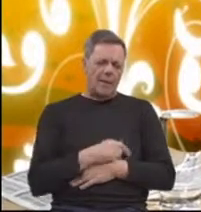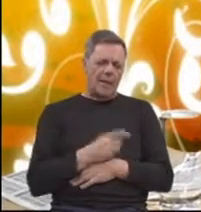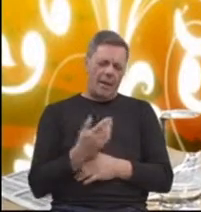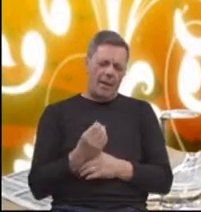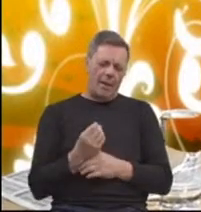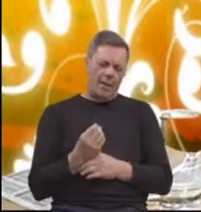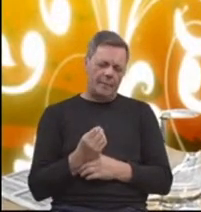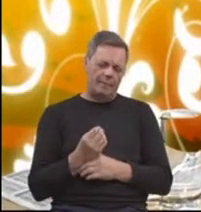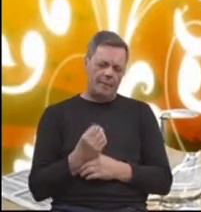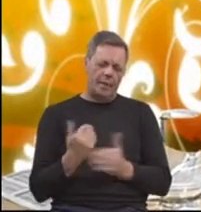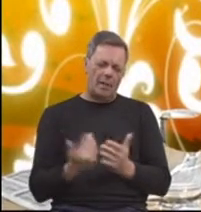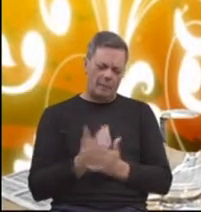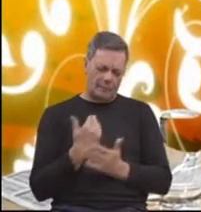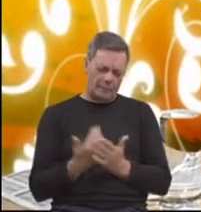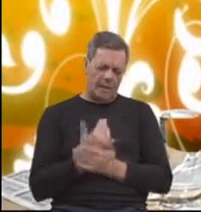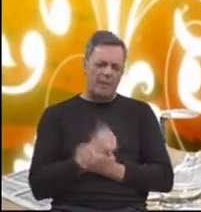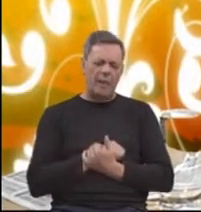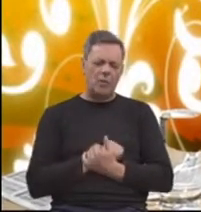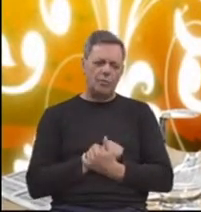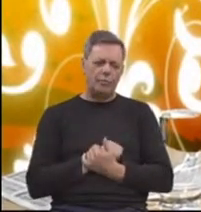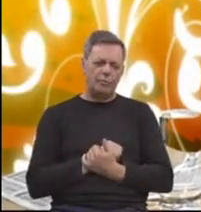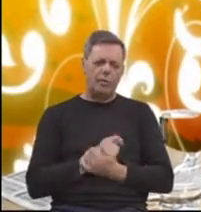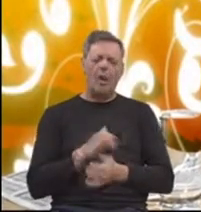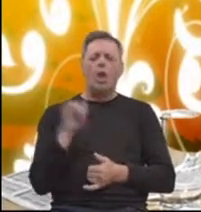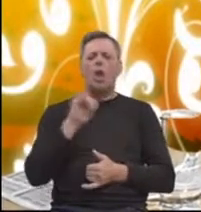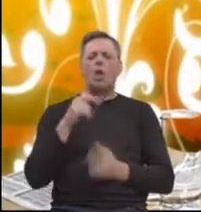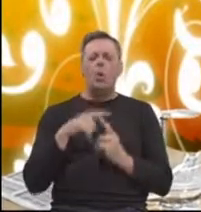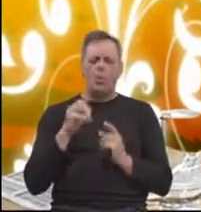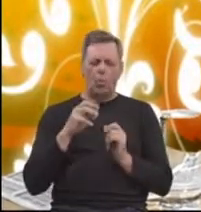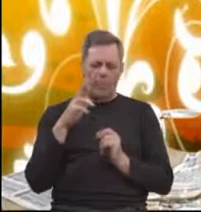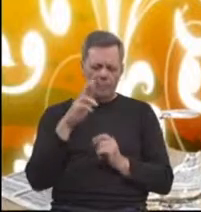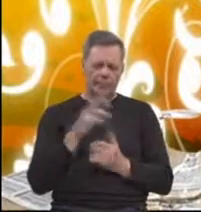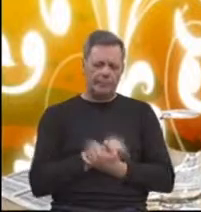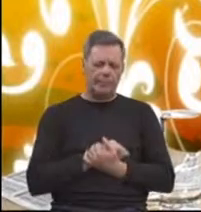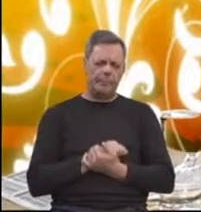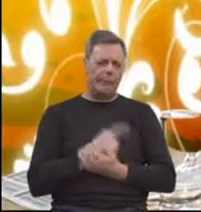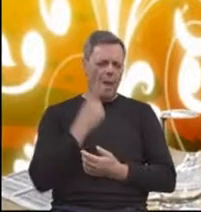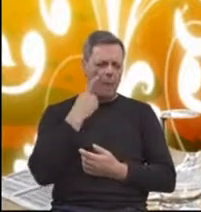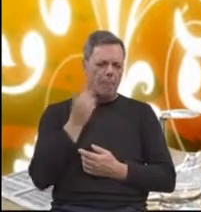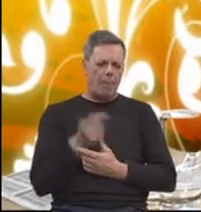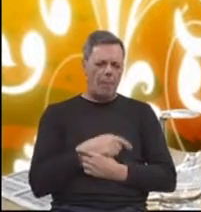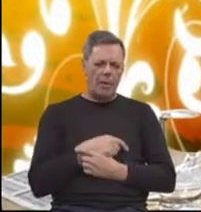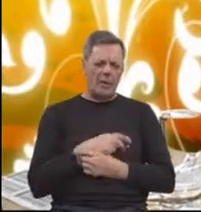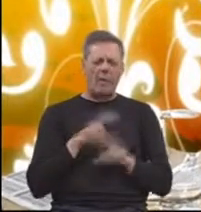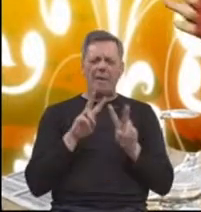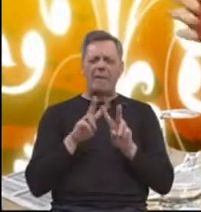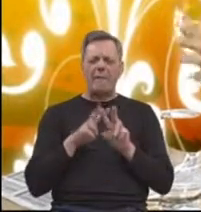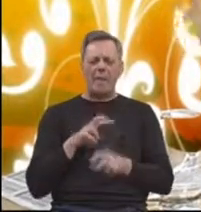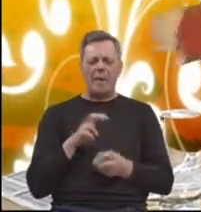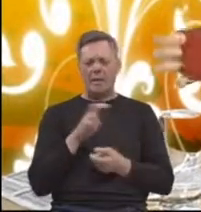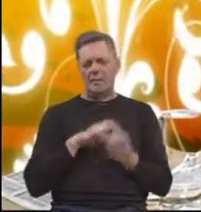emisiju, otvorite naš web pa ćete vidjeti na YouTube za jedno malo određeno vrijeme, pogledajte na